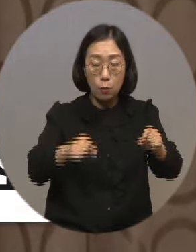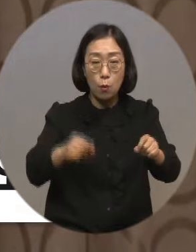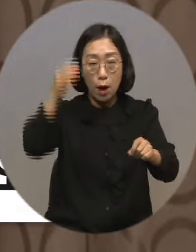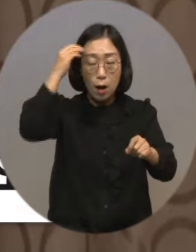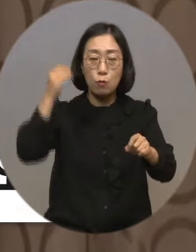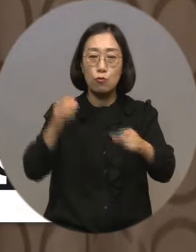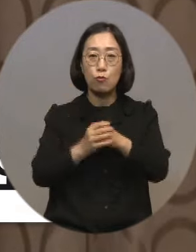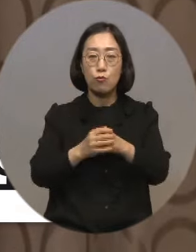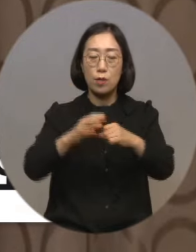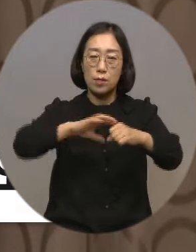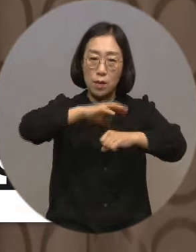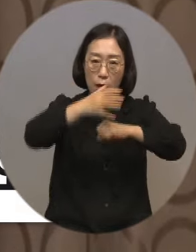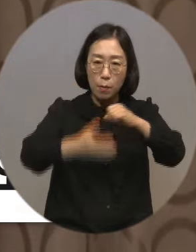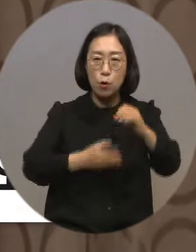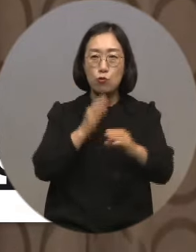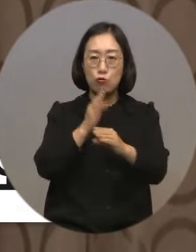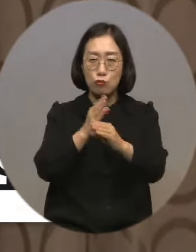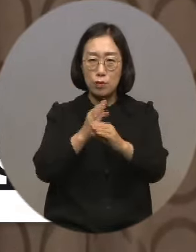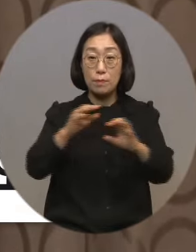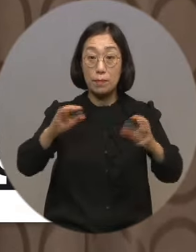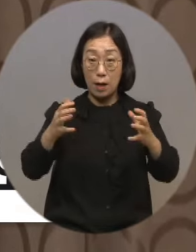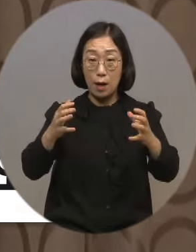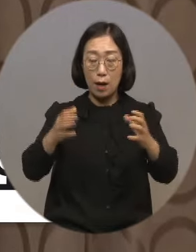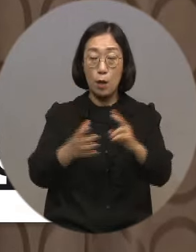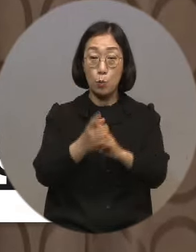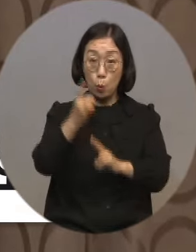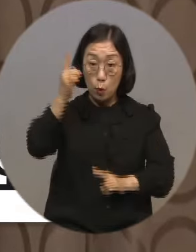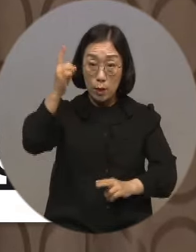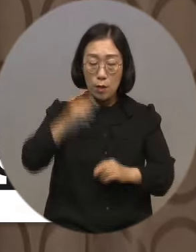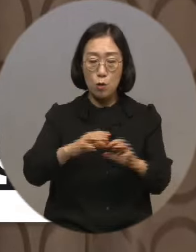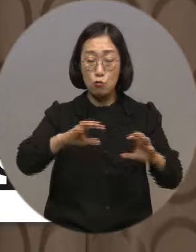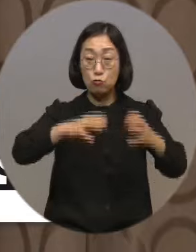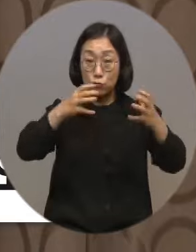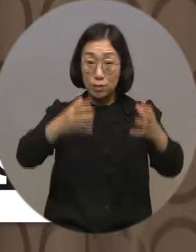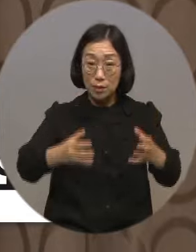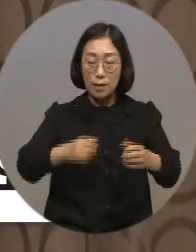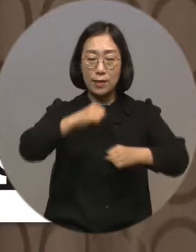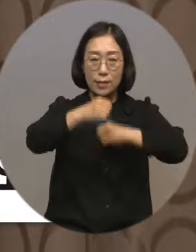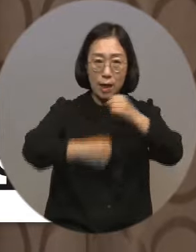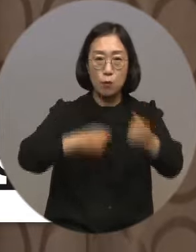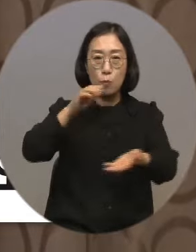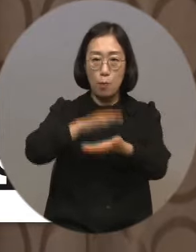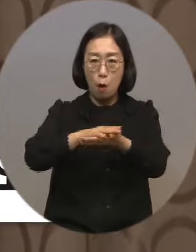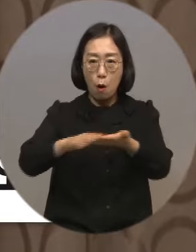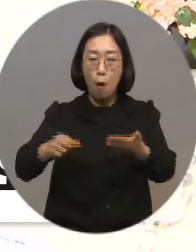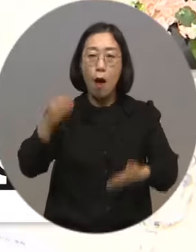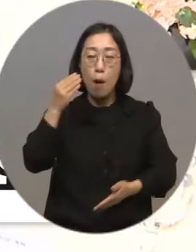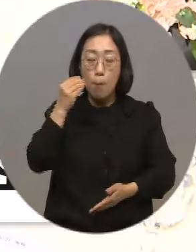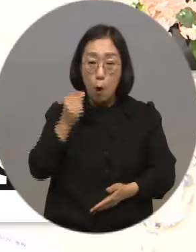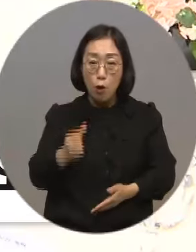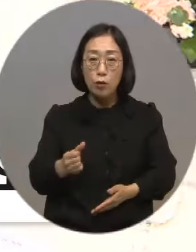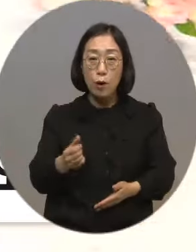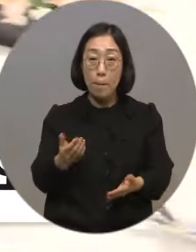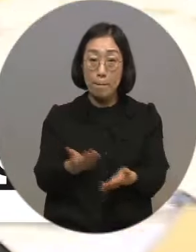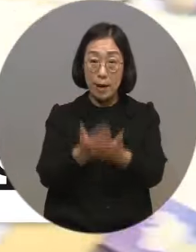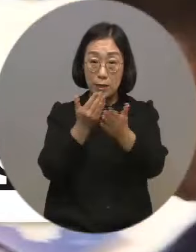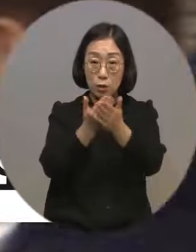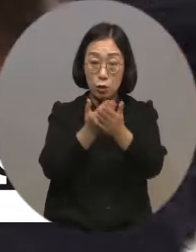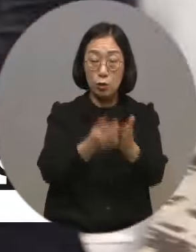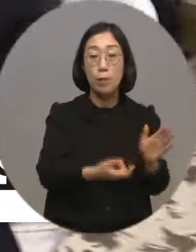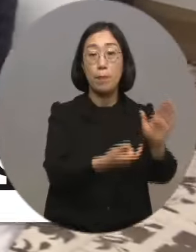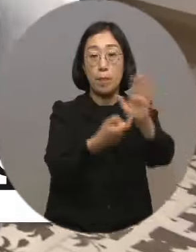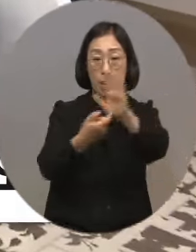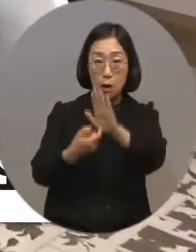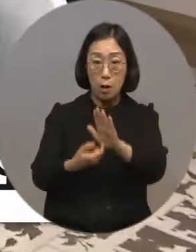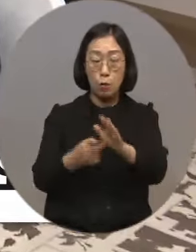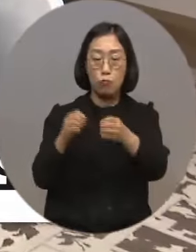대한민국은 글로벌 중추국가로서 통일을 통해 국제사회의 자유, 평화, 번영에 기여하고 통일 과정에서